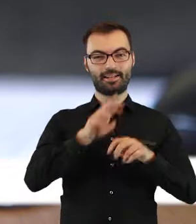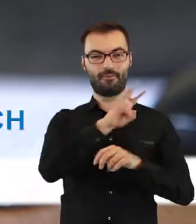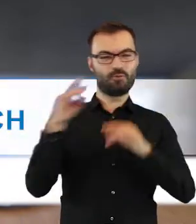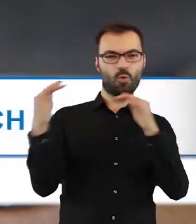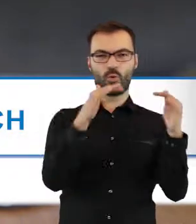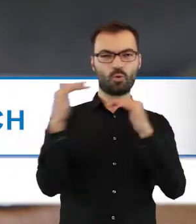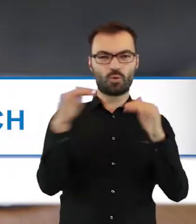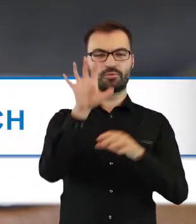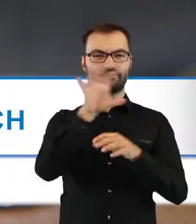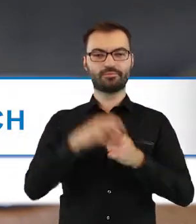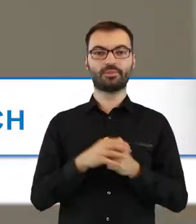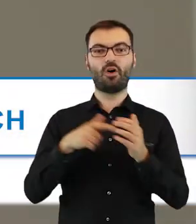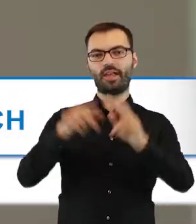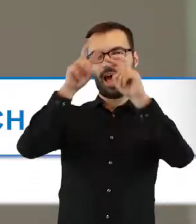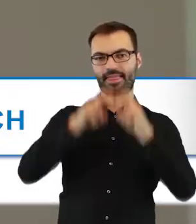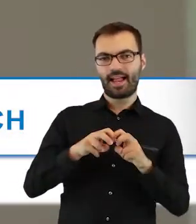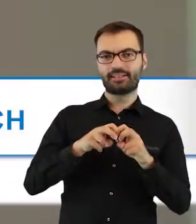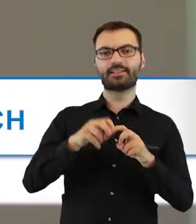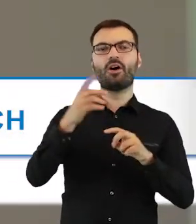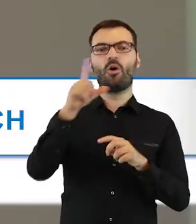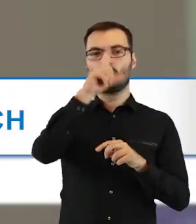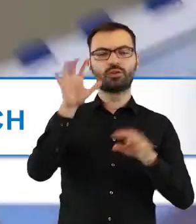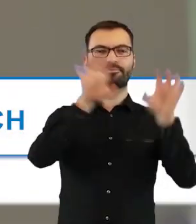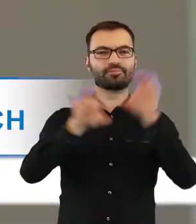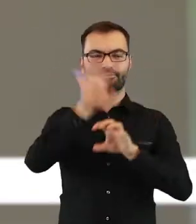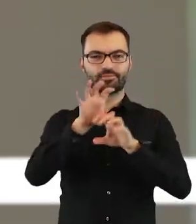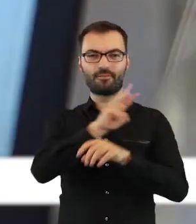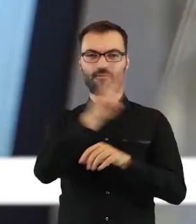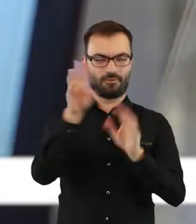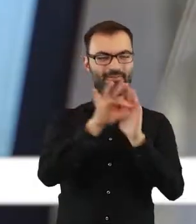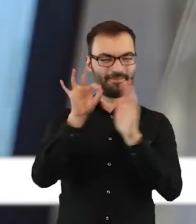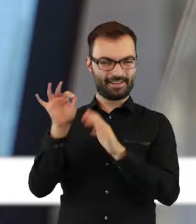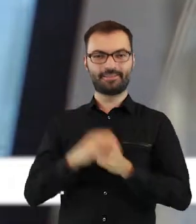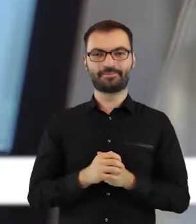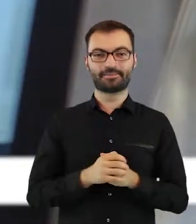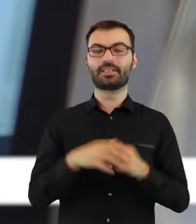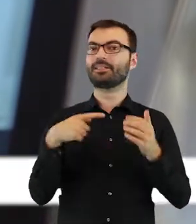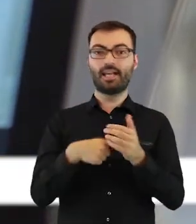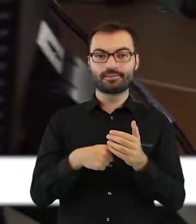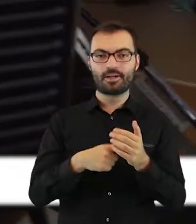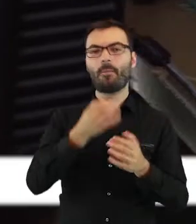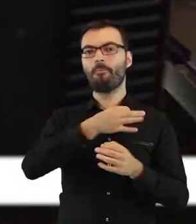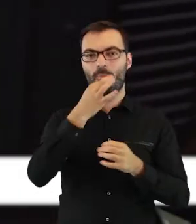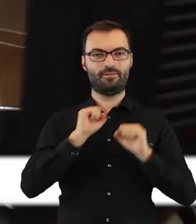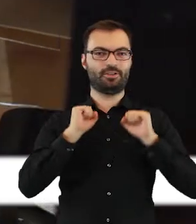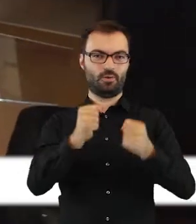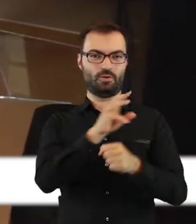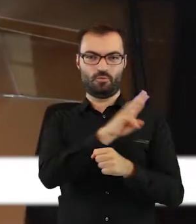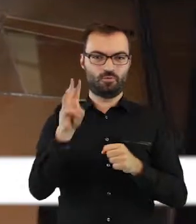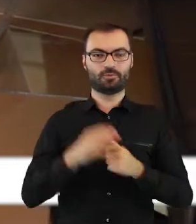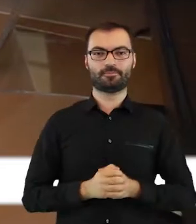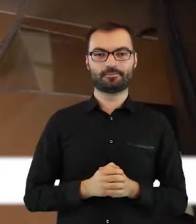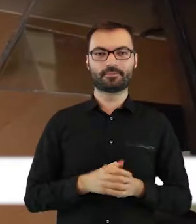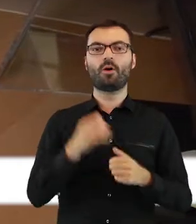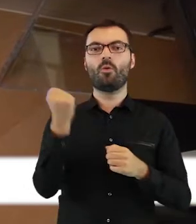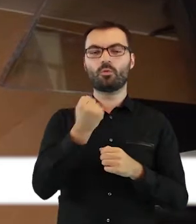Analityk ruchu na stronach internetowych dokonuje analiz ruchu użytkowników na wybranych portalach i serwisach w celu optymalizacji ich